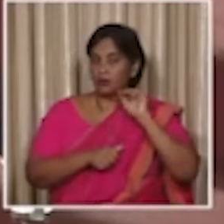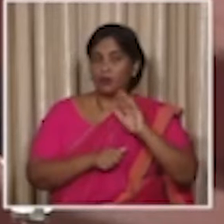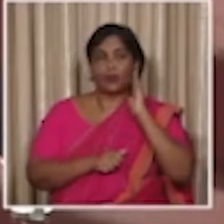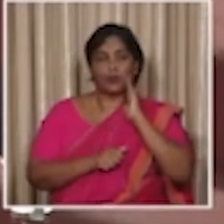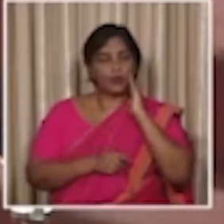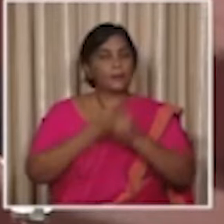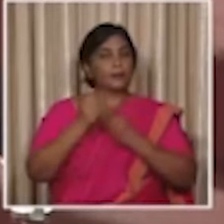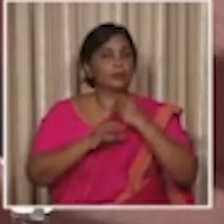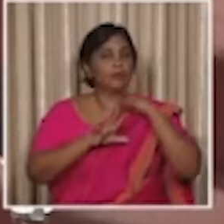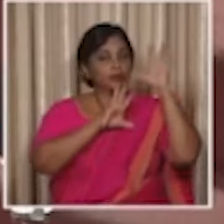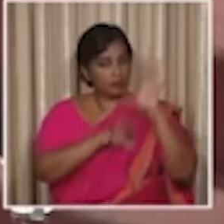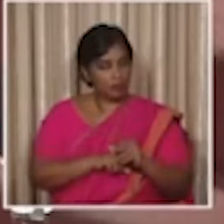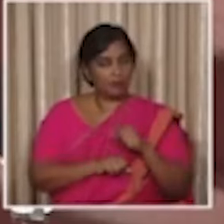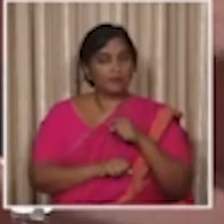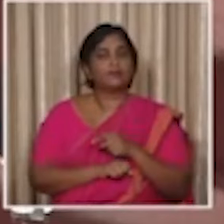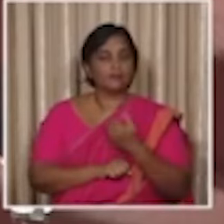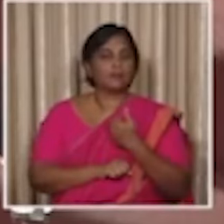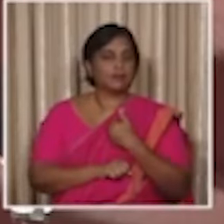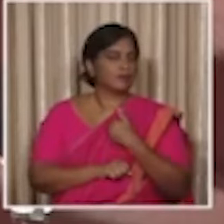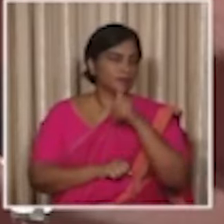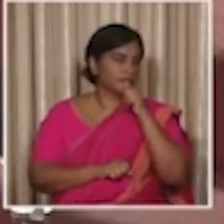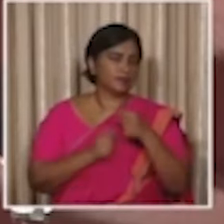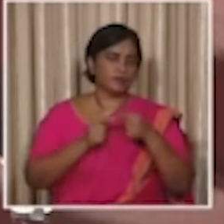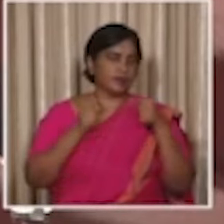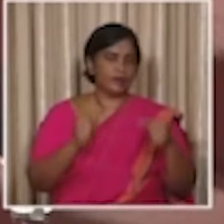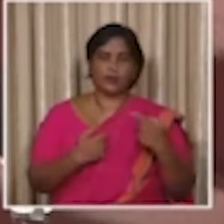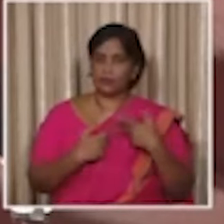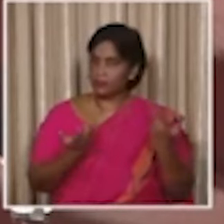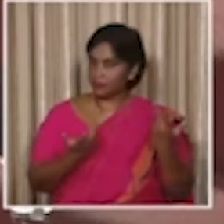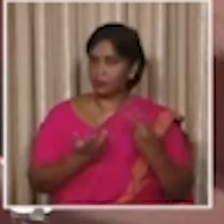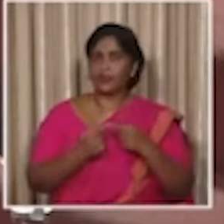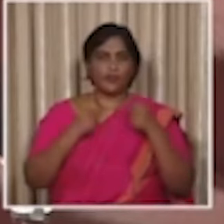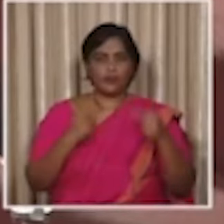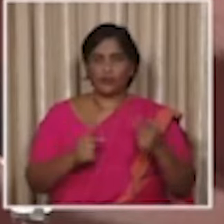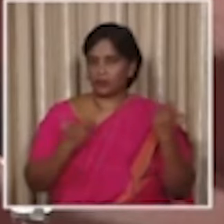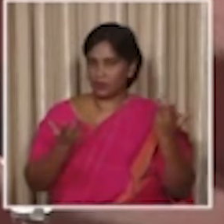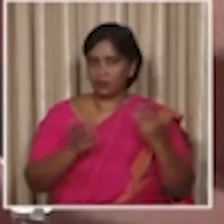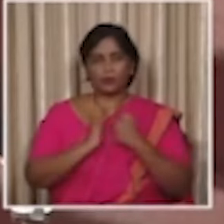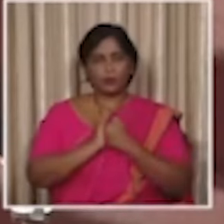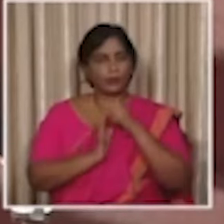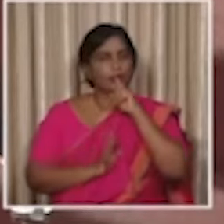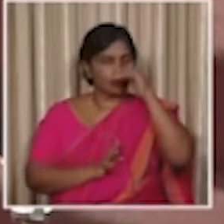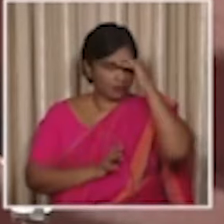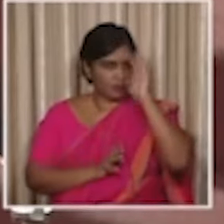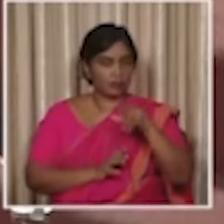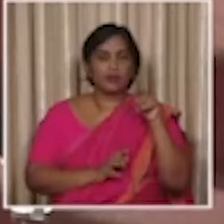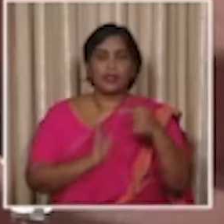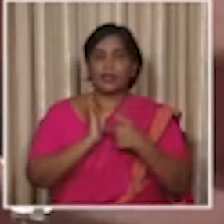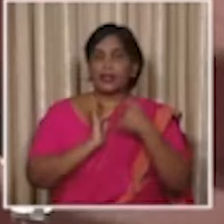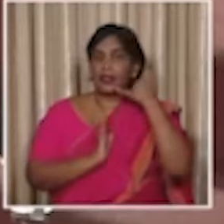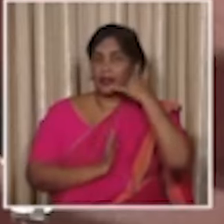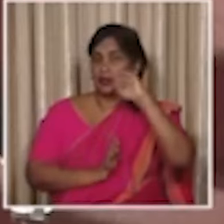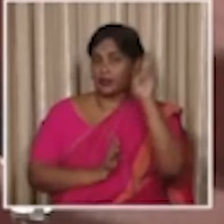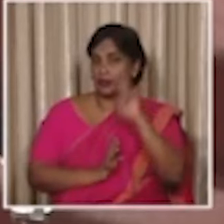विदेशिक आयोजकयान केंदवा गेनीमट अपे किसीम विरुद्धयक् नहि विरुद्धत्वयक् नहि गरु कथानायक तुमनि टेलिकॉम